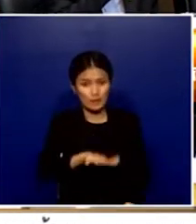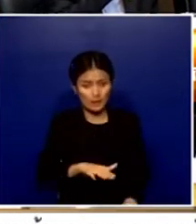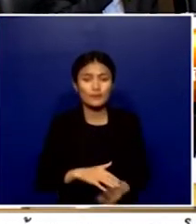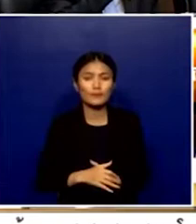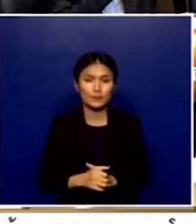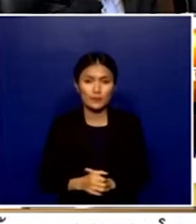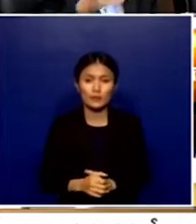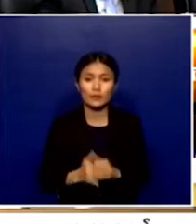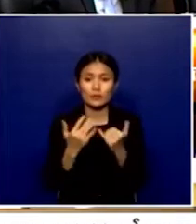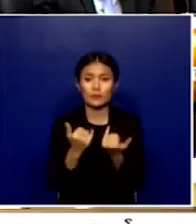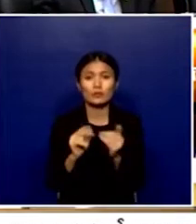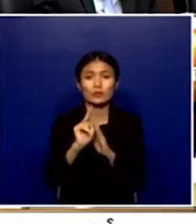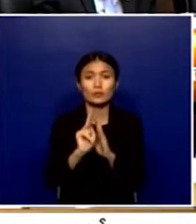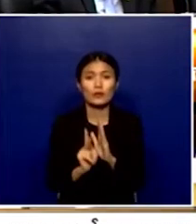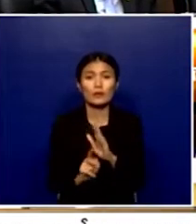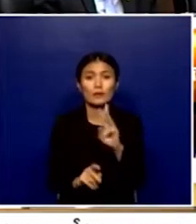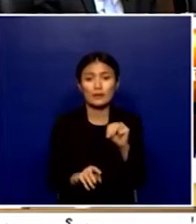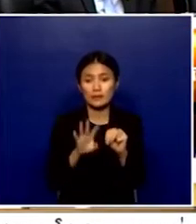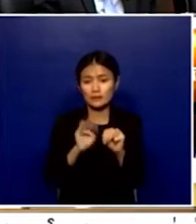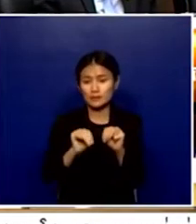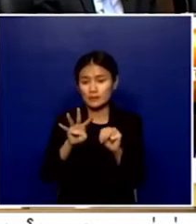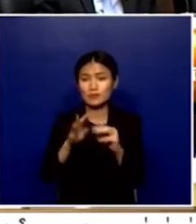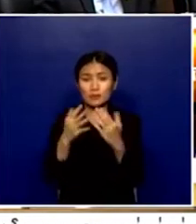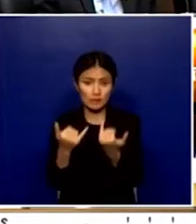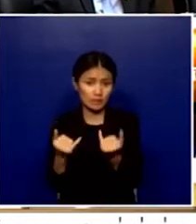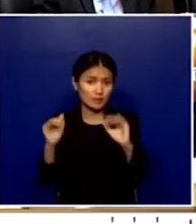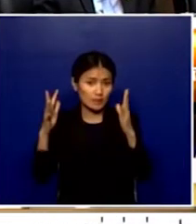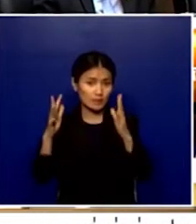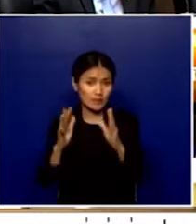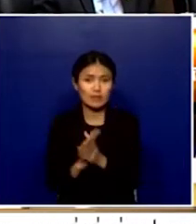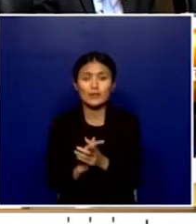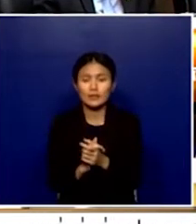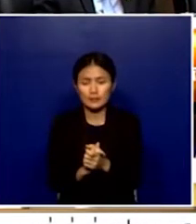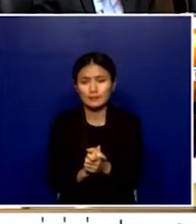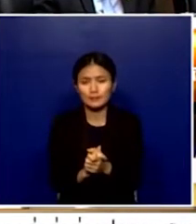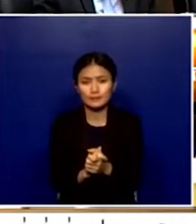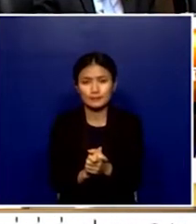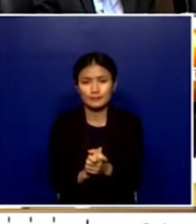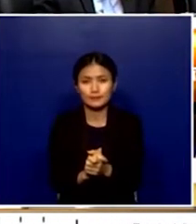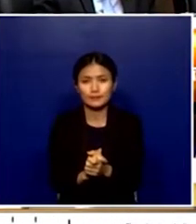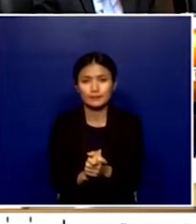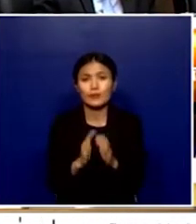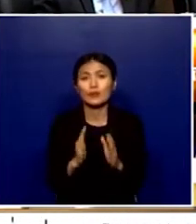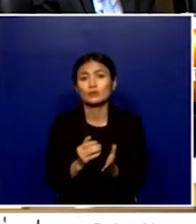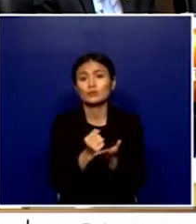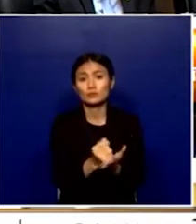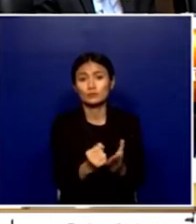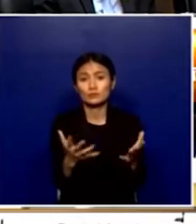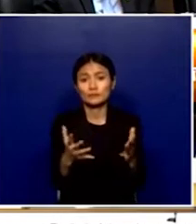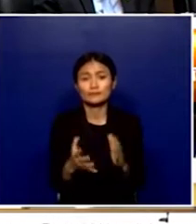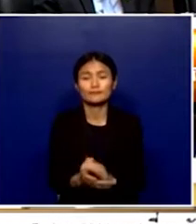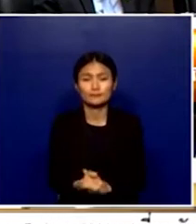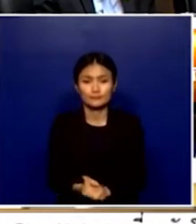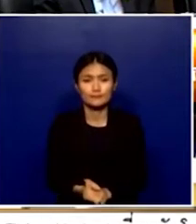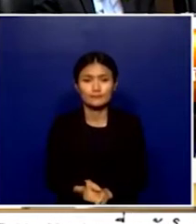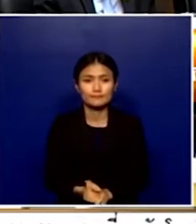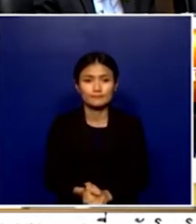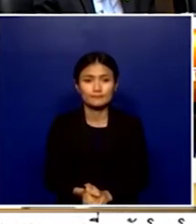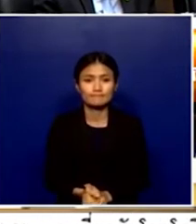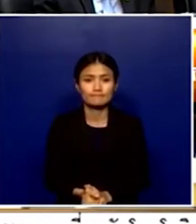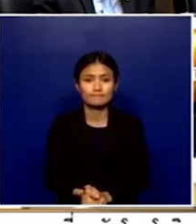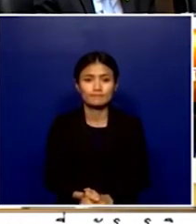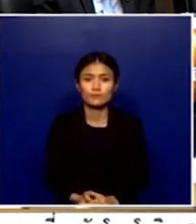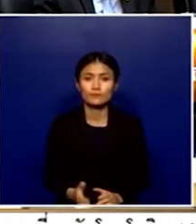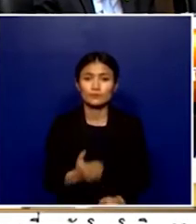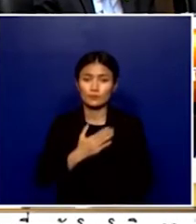มาตา 404ไม่มีแล้นะคะท่านขาดต้วยช่วยไปมากดิฉันจะส่ง